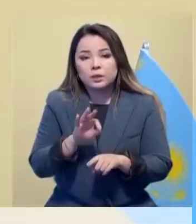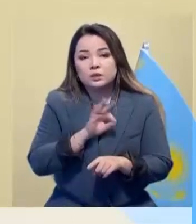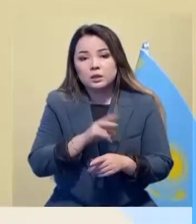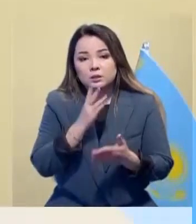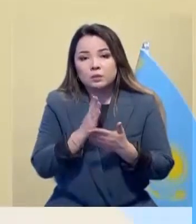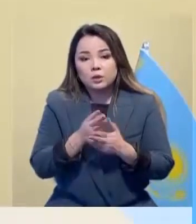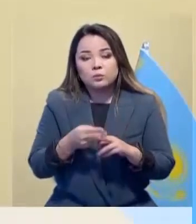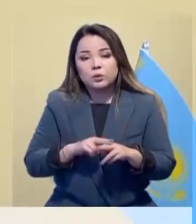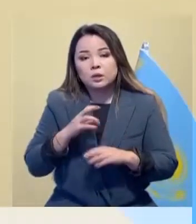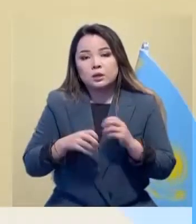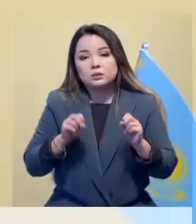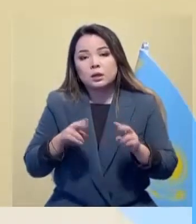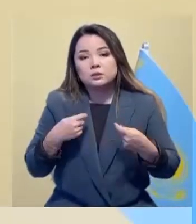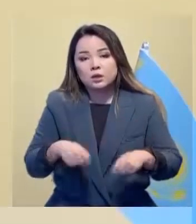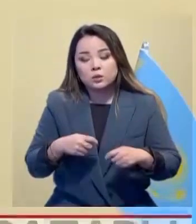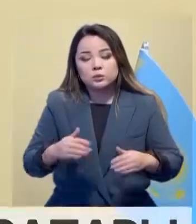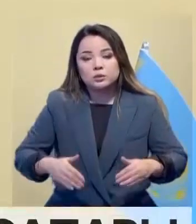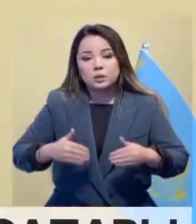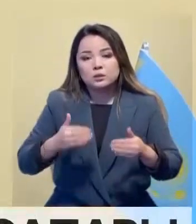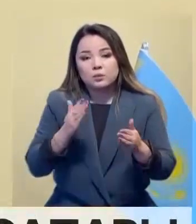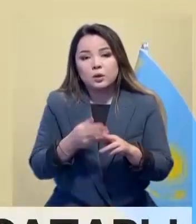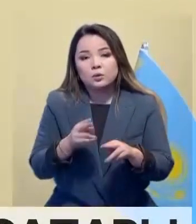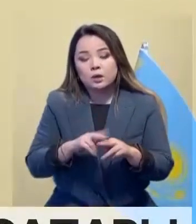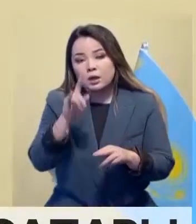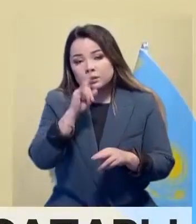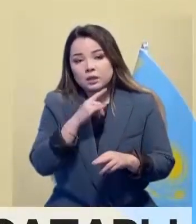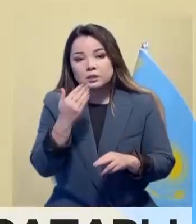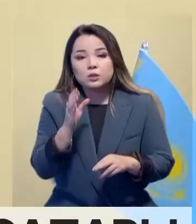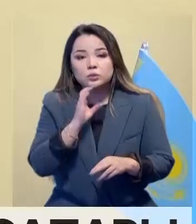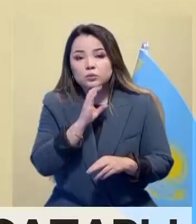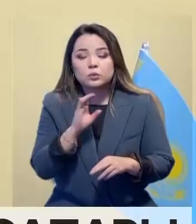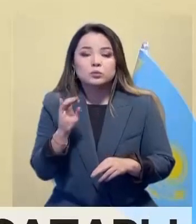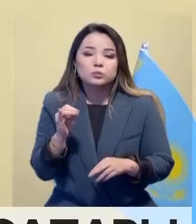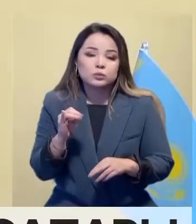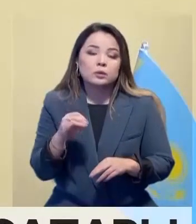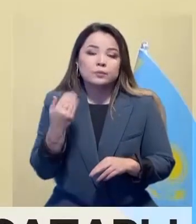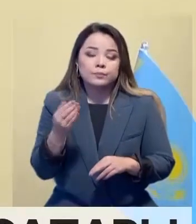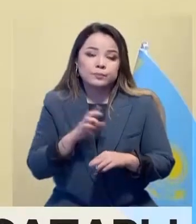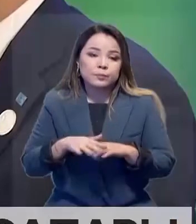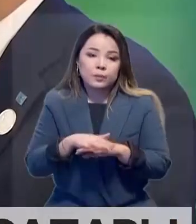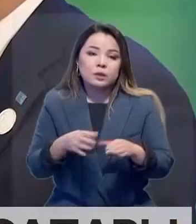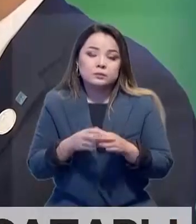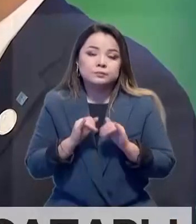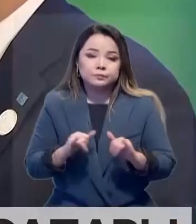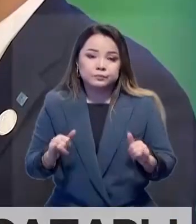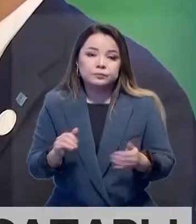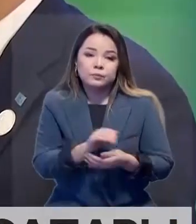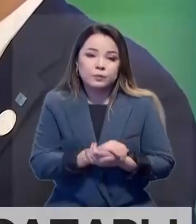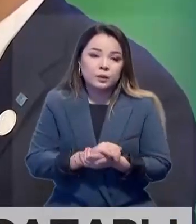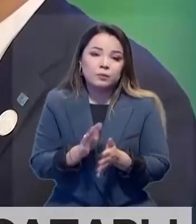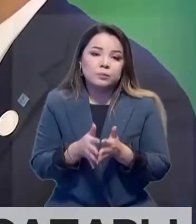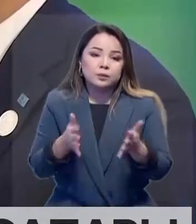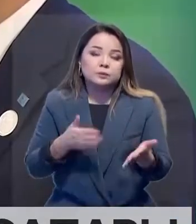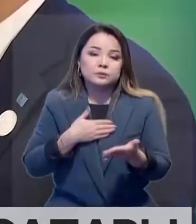тиімді. Әрі бұл әлемдік саудаға тың серпін береді. Одан бөлек Қазақстан солтүстік-оңтүстік дәлізін дамыту бойынша белсенді ынтымақтастыққа